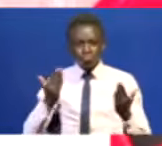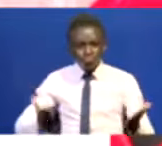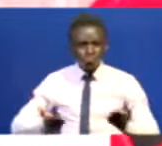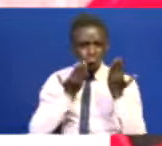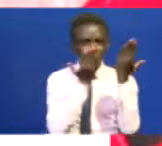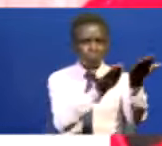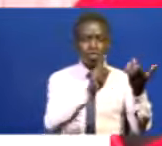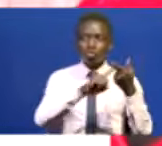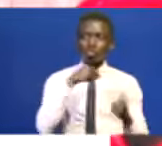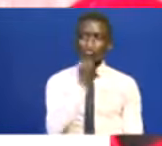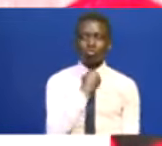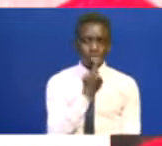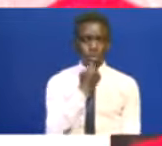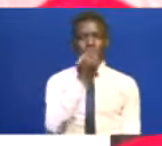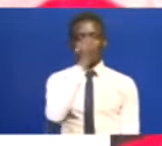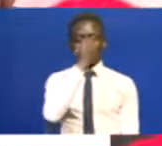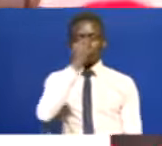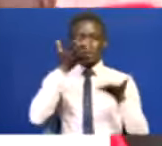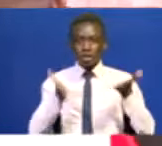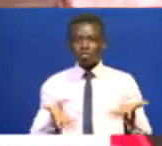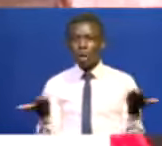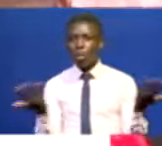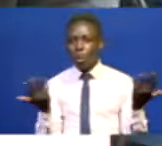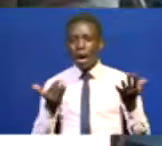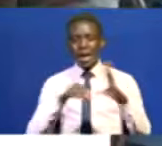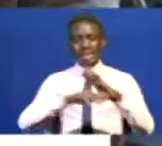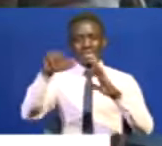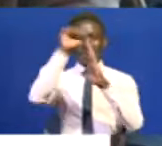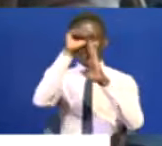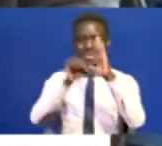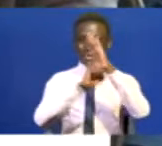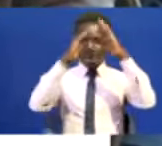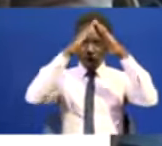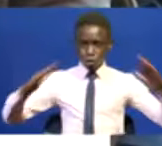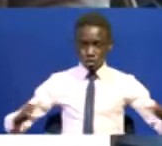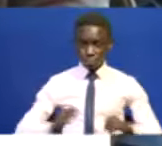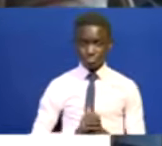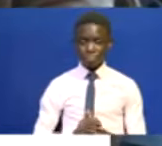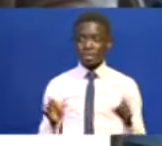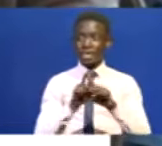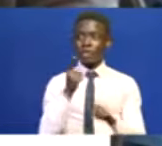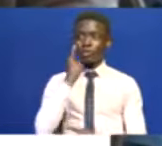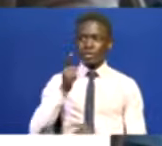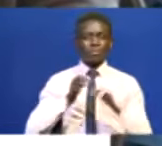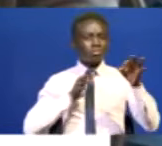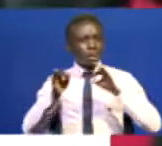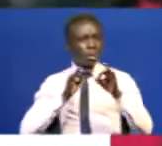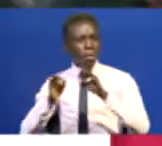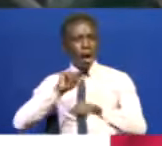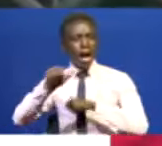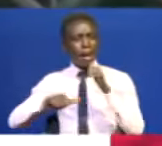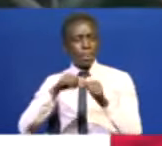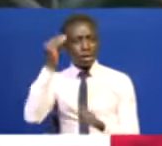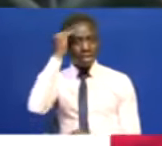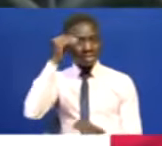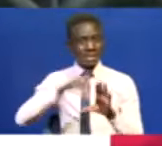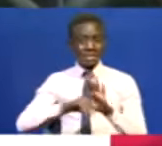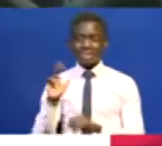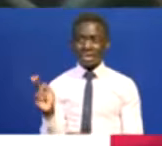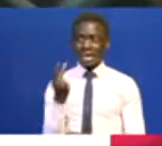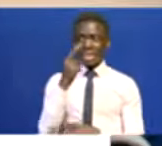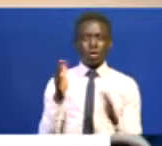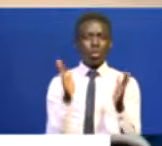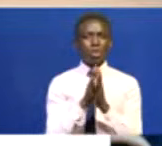William Ruto alasiri katika ikulu ya Nairobi. Jopo la kuangazia mfumo wa elimu nchini lililoteuliwa na rais chini ya mwenyekiti